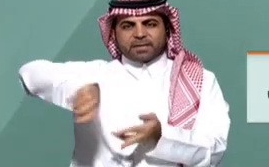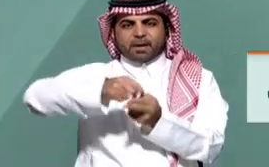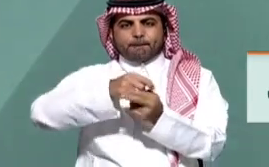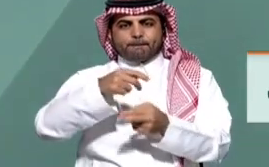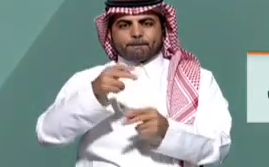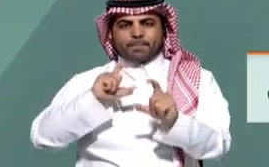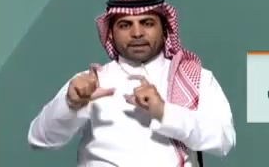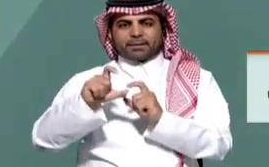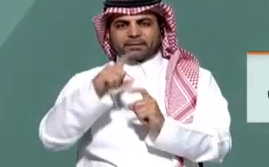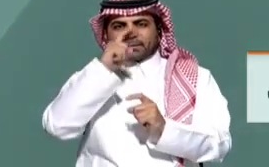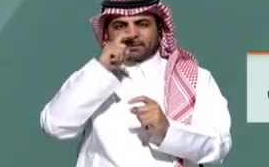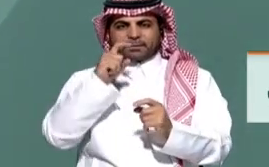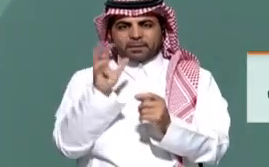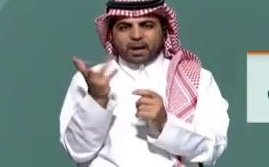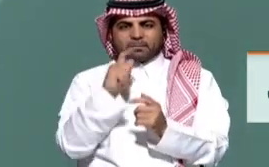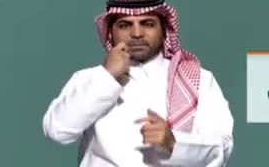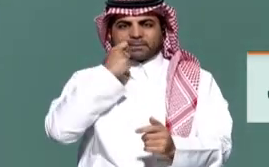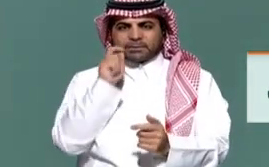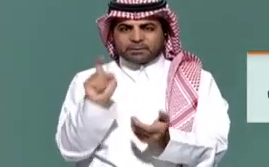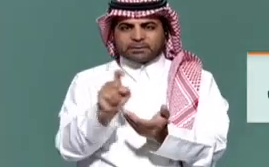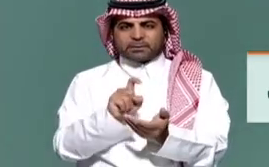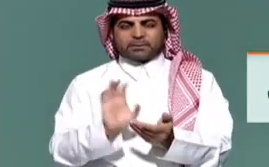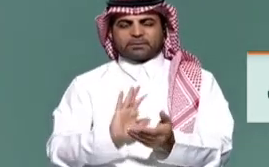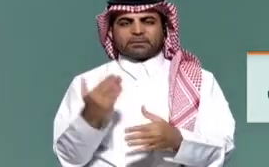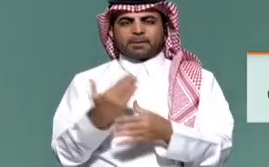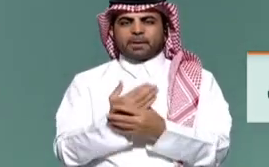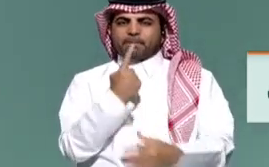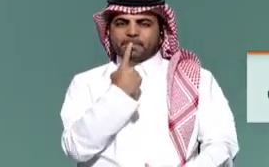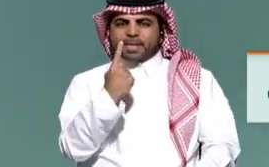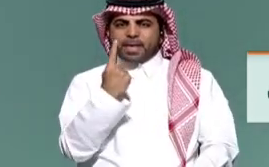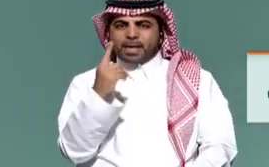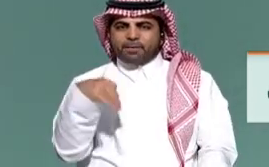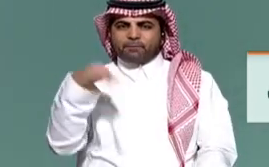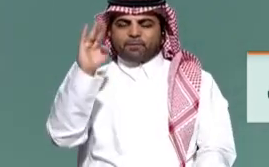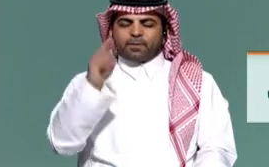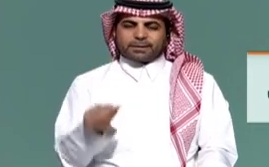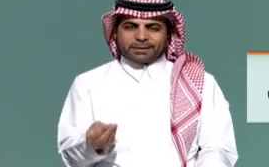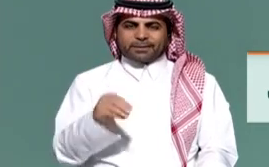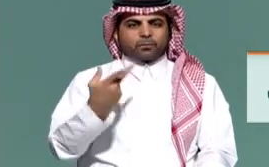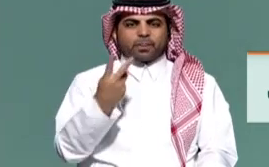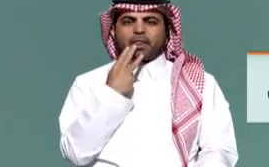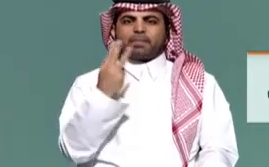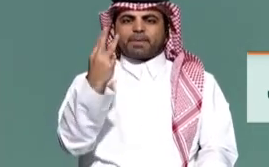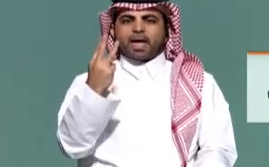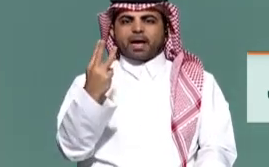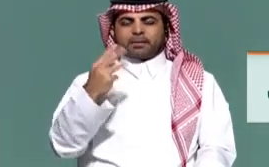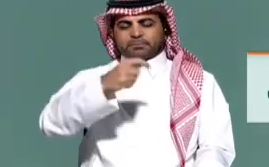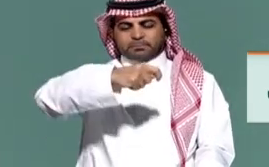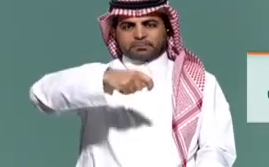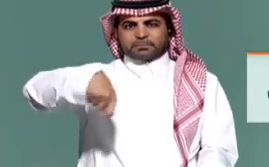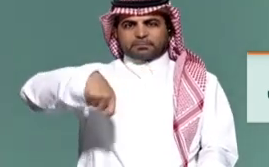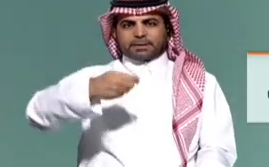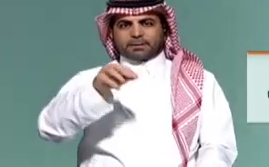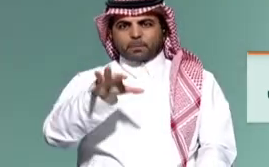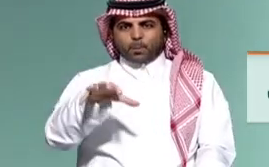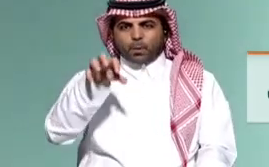دون الحاجة إلى إدخال الرقم السري من مبلغ 100 ريال إلى 300 ريال للعملية